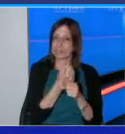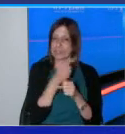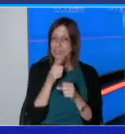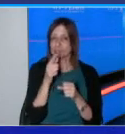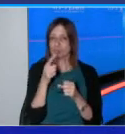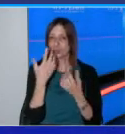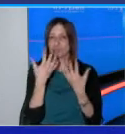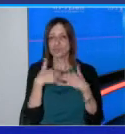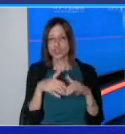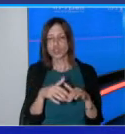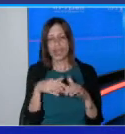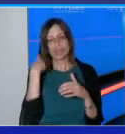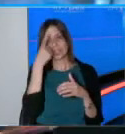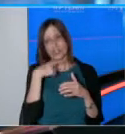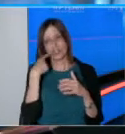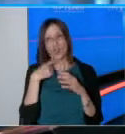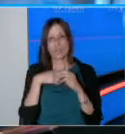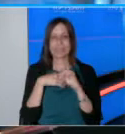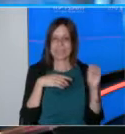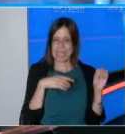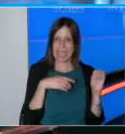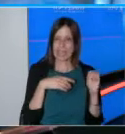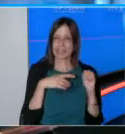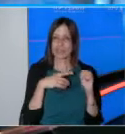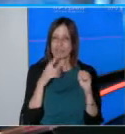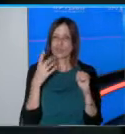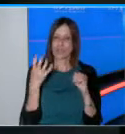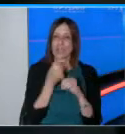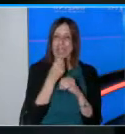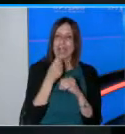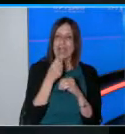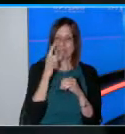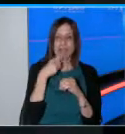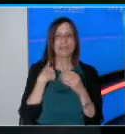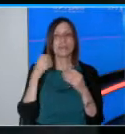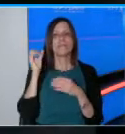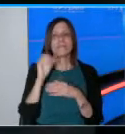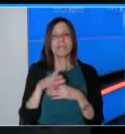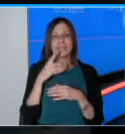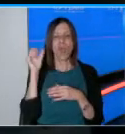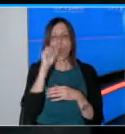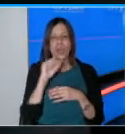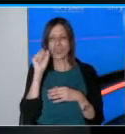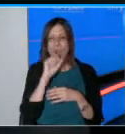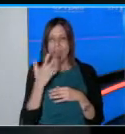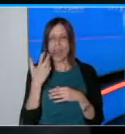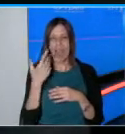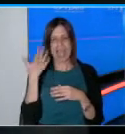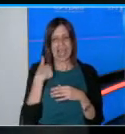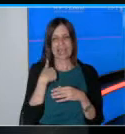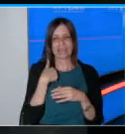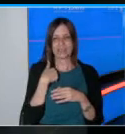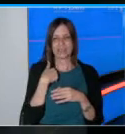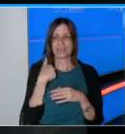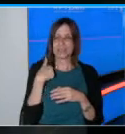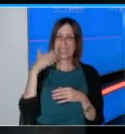שהוא משלב את הזהות המזרחי, שהוא לוקח את הקווייטים של סבא שלו. נכון, אני באתי בכלל מהרוק אנד רול, אבל כאילו, היה לי באיזשהו